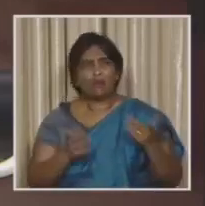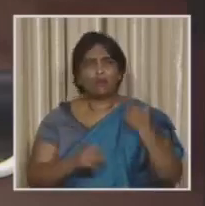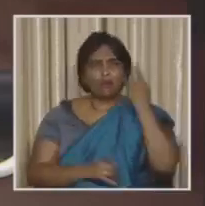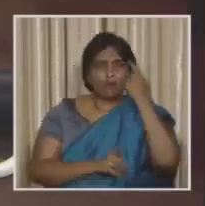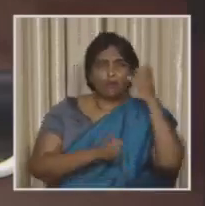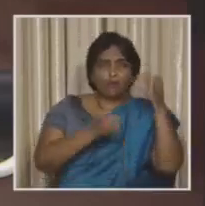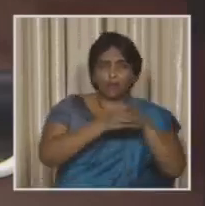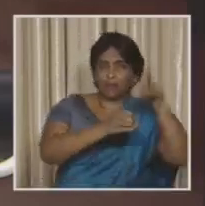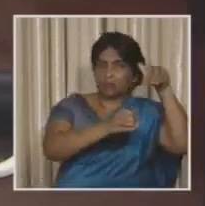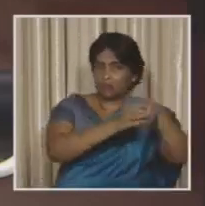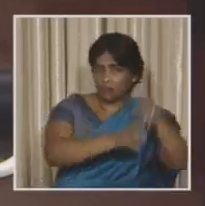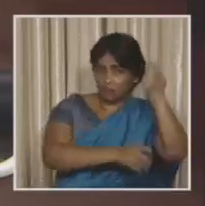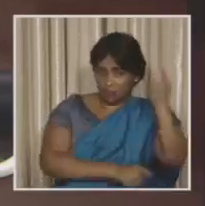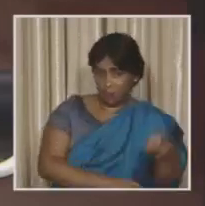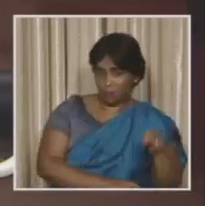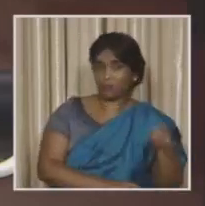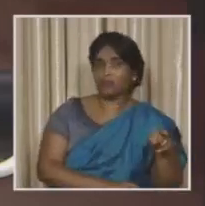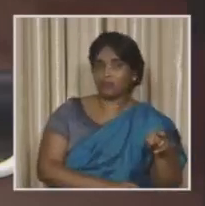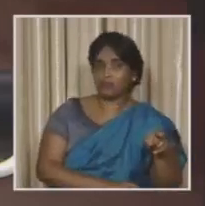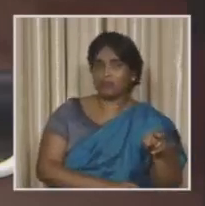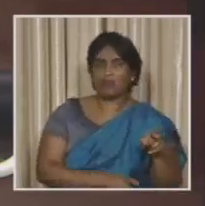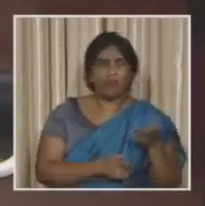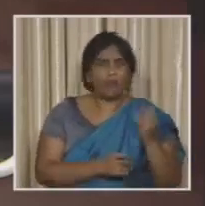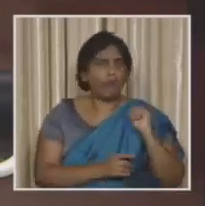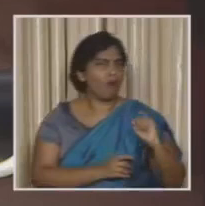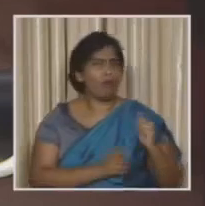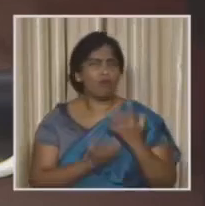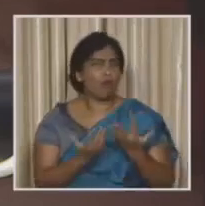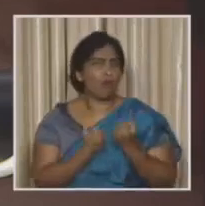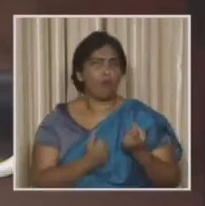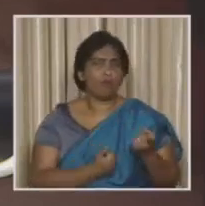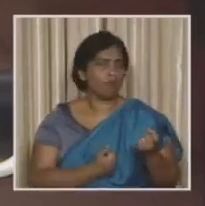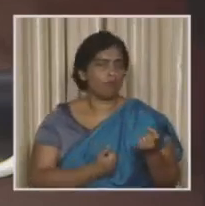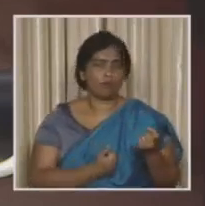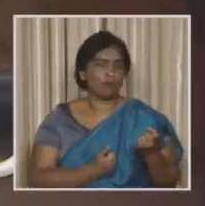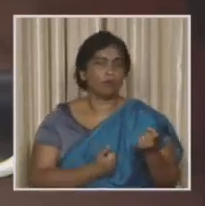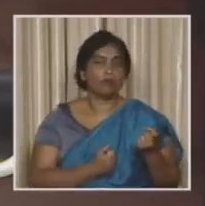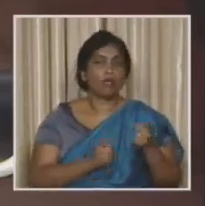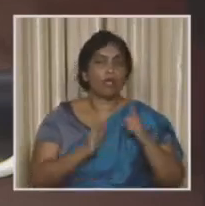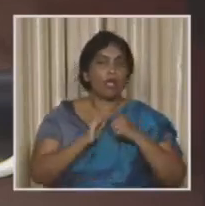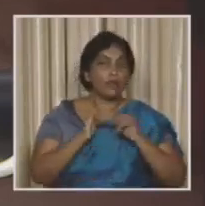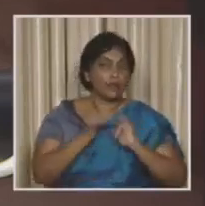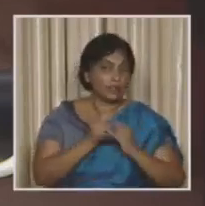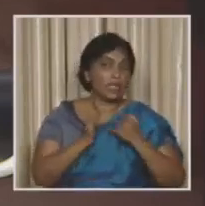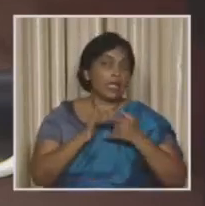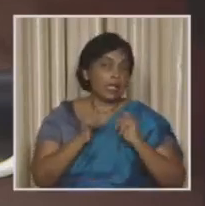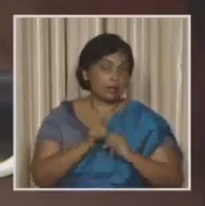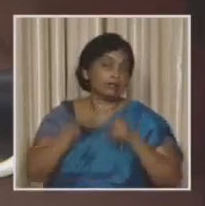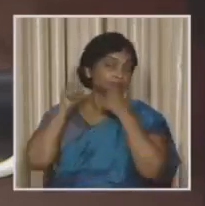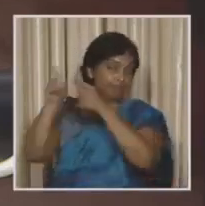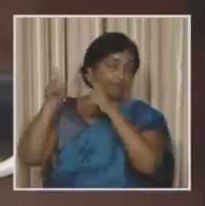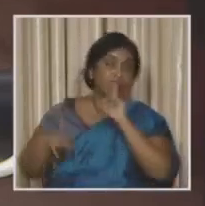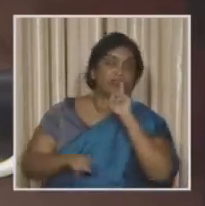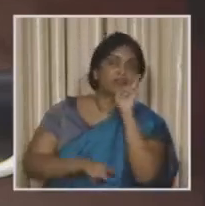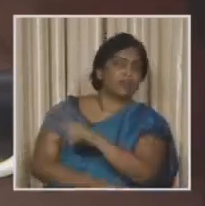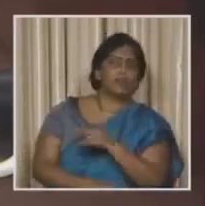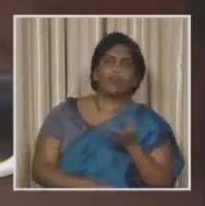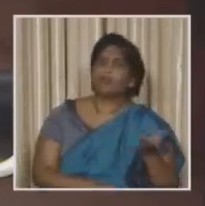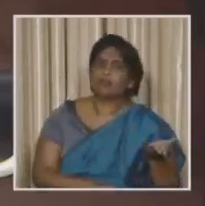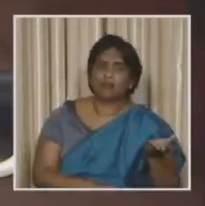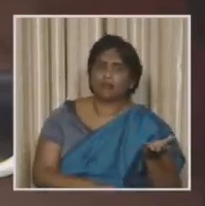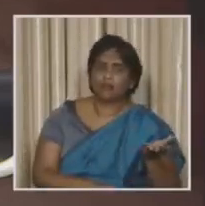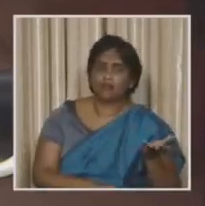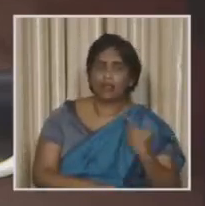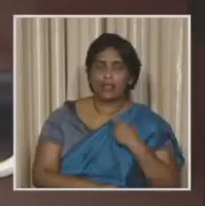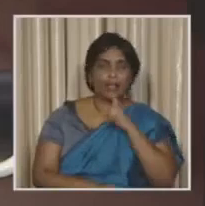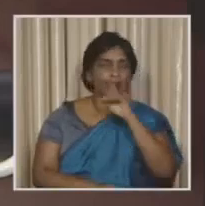බුද්ධ්‍යංශ නිලධාරියෙකුට මොකද්ද තිබෙන අවශ්‍යතාවය මේක ISIS සංවිධානයේ පිට පැවරීම ඇයි මම එහෙම අහන්නේ